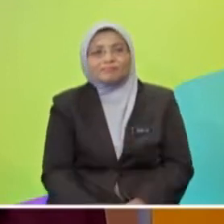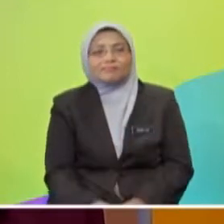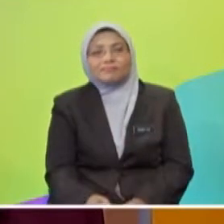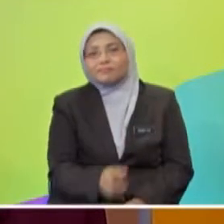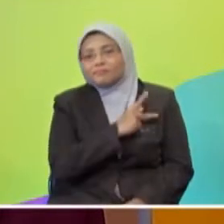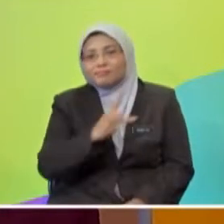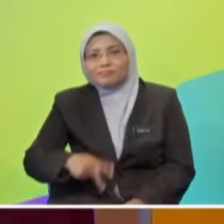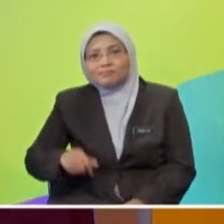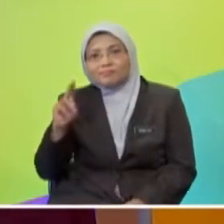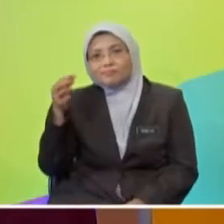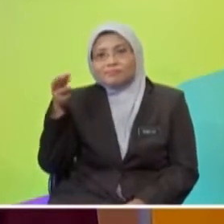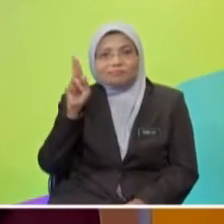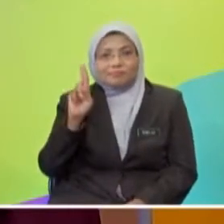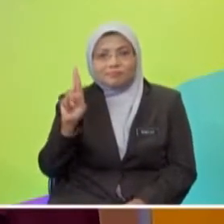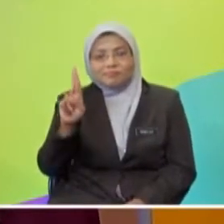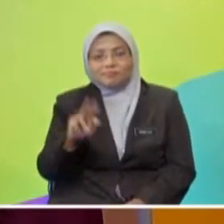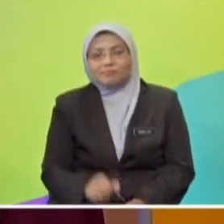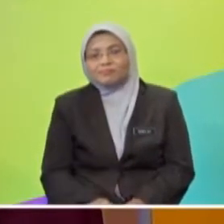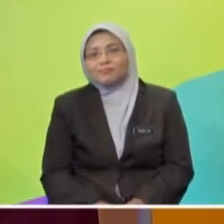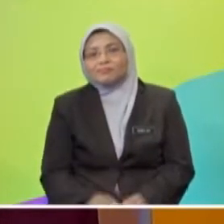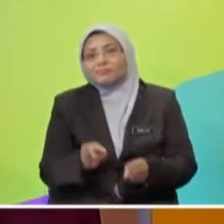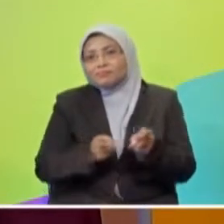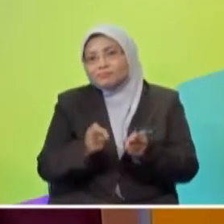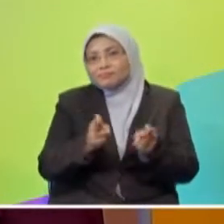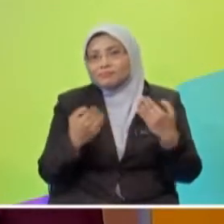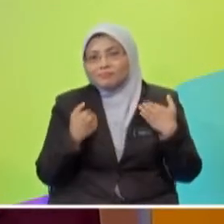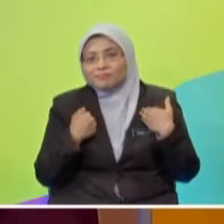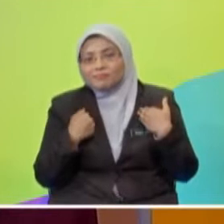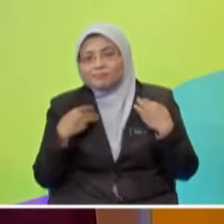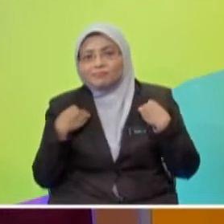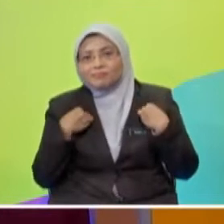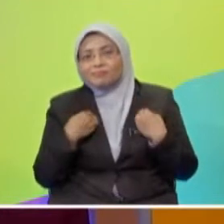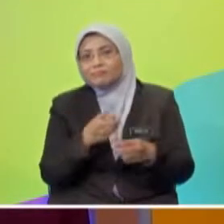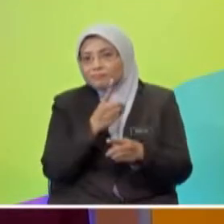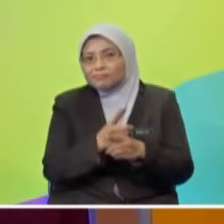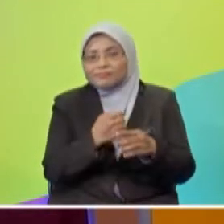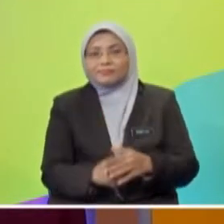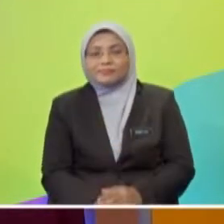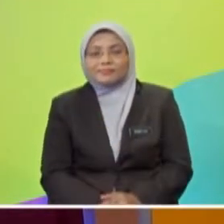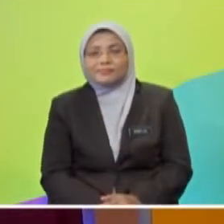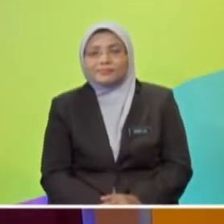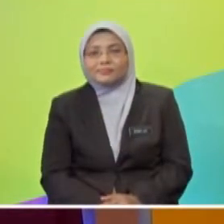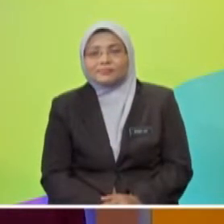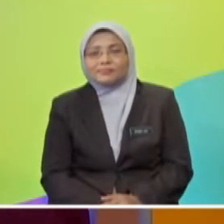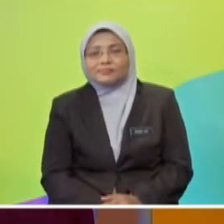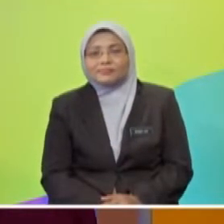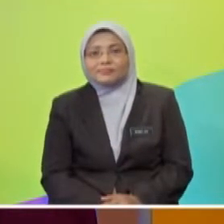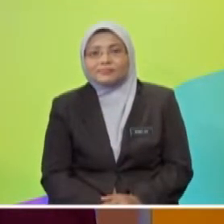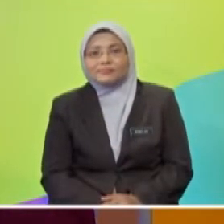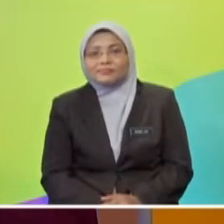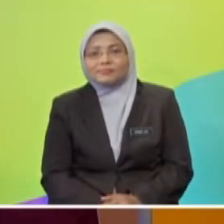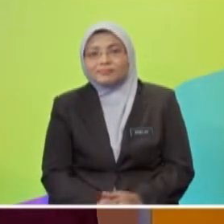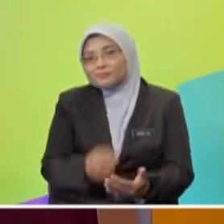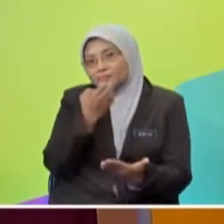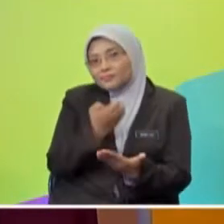tanah-tanah ini diusahakan biar ada pemiliknya yang sah dan sebagainya ya oke kemudian sumbangan beliau dalam bidang